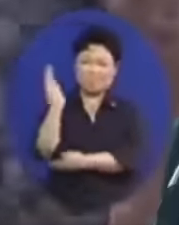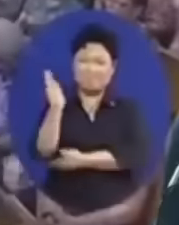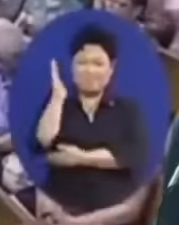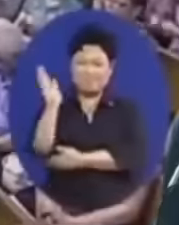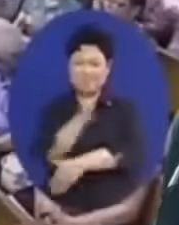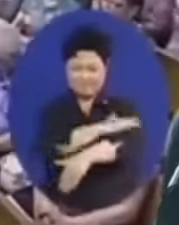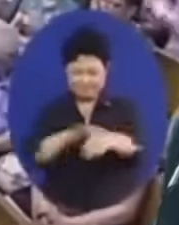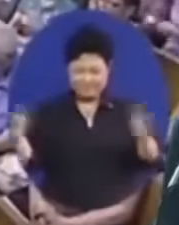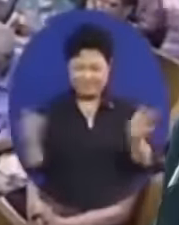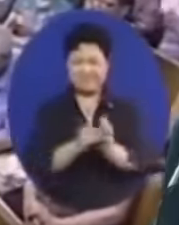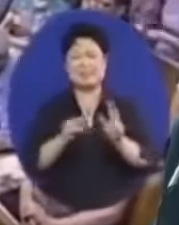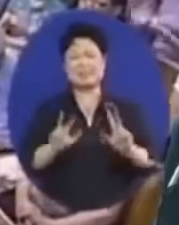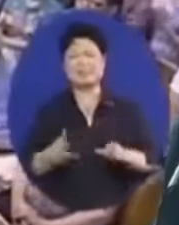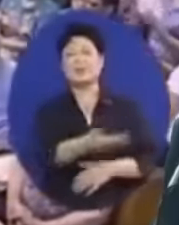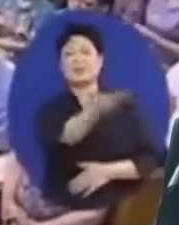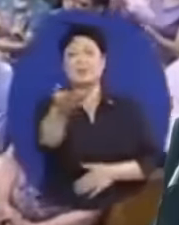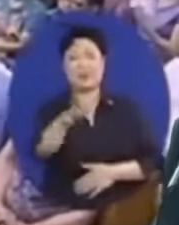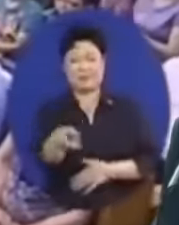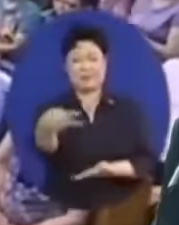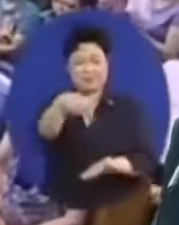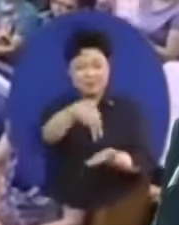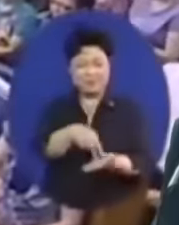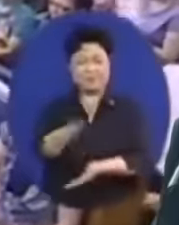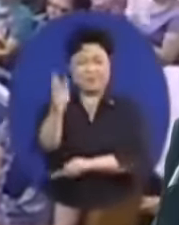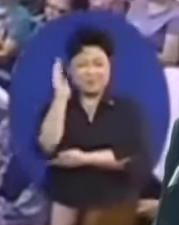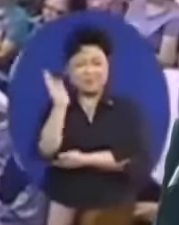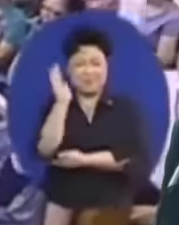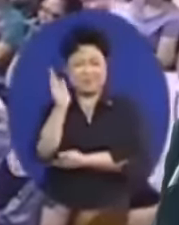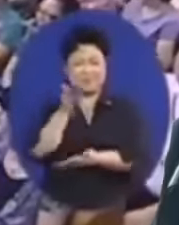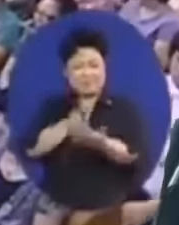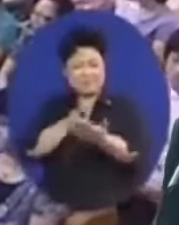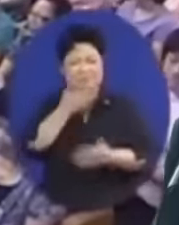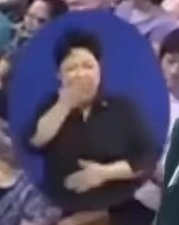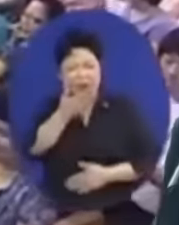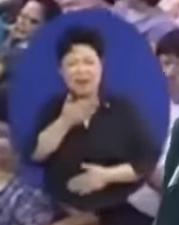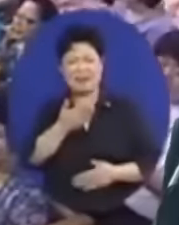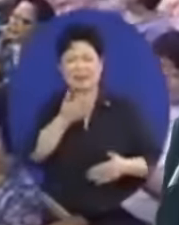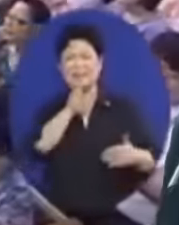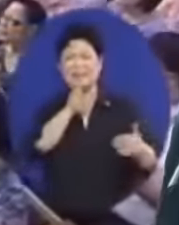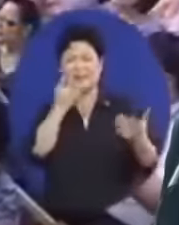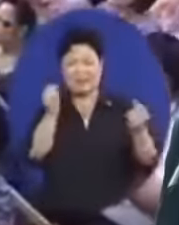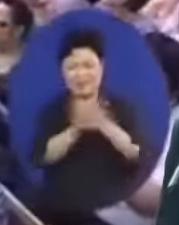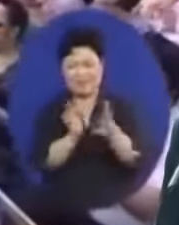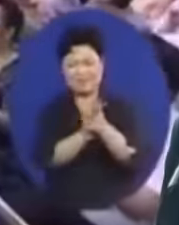무사히 마치고 지금도 여러분 앞에 서서 설교할 수가 있습니다.